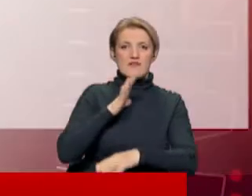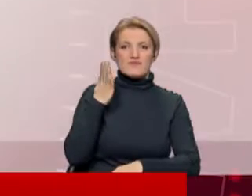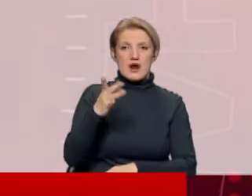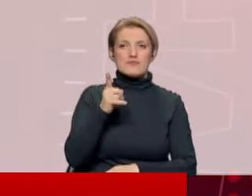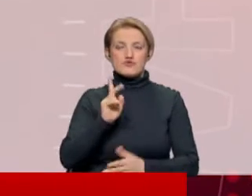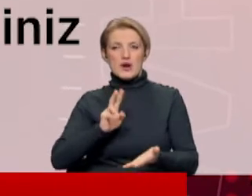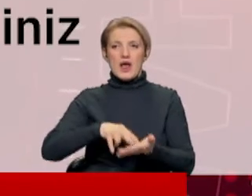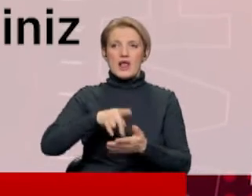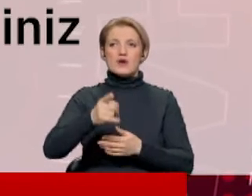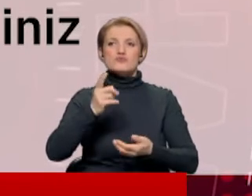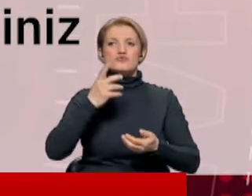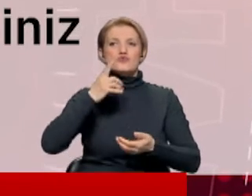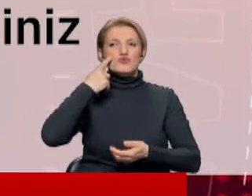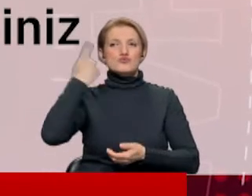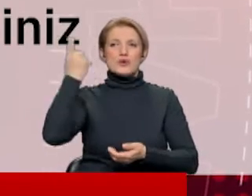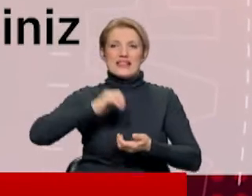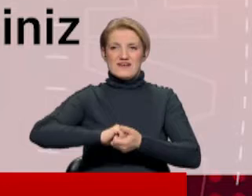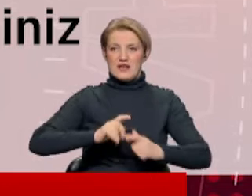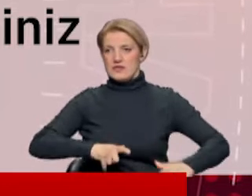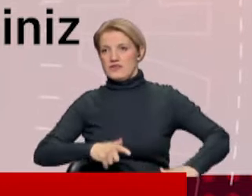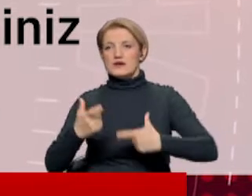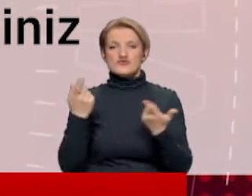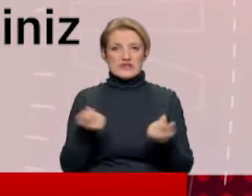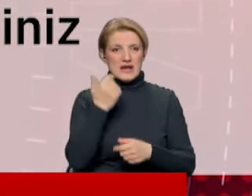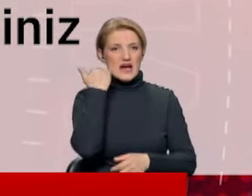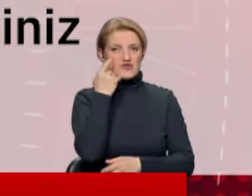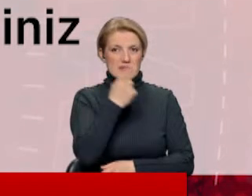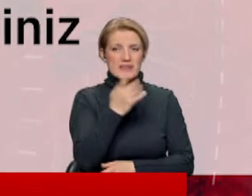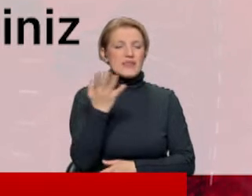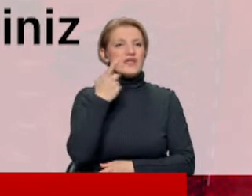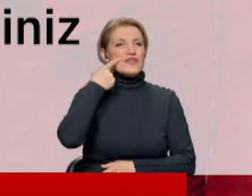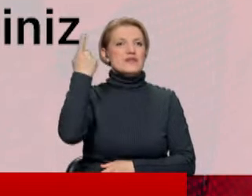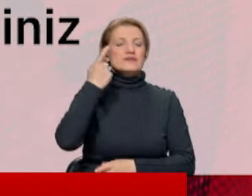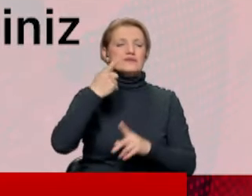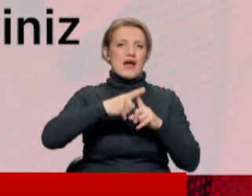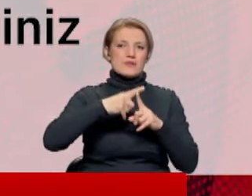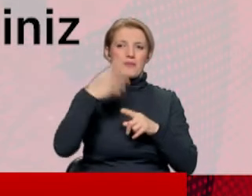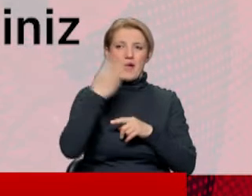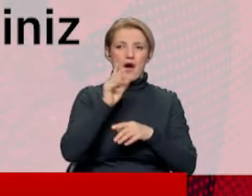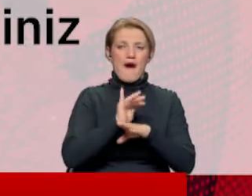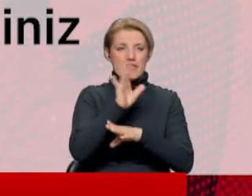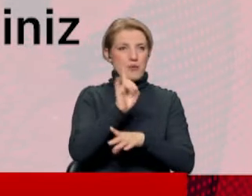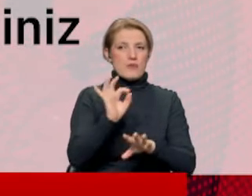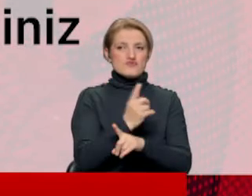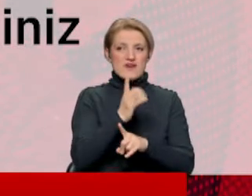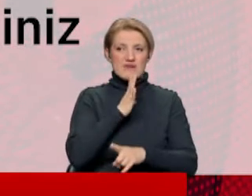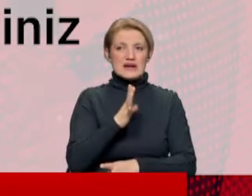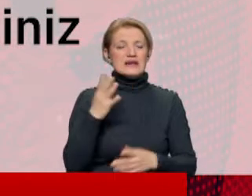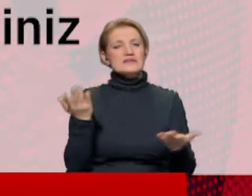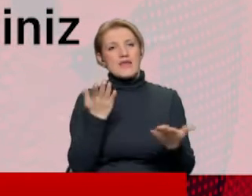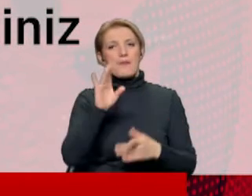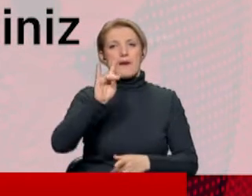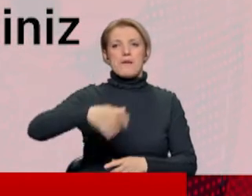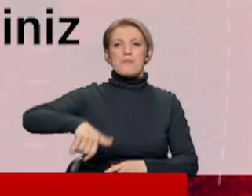Bunu kalkıp da Cumhur İttifakı'na yıkmaya çalışırsan Sayın Akşener, ne Tayyip Erdoğan'ın hayatında böyle bir şey var, ne de Sayın